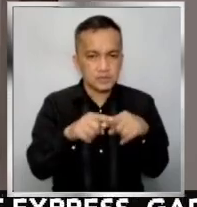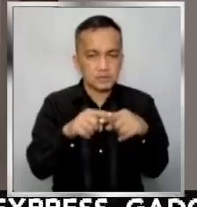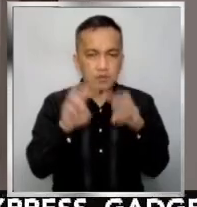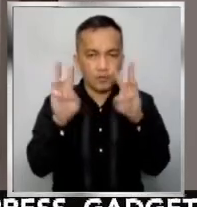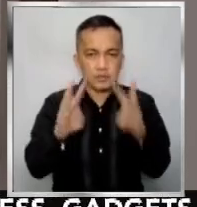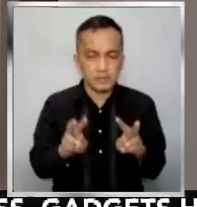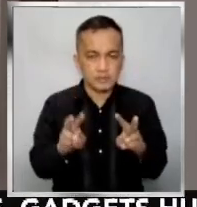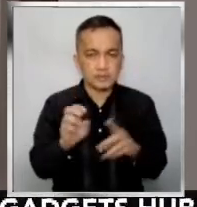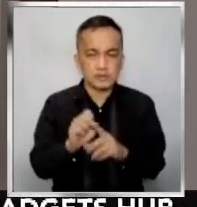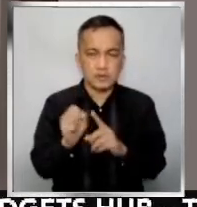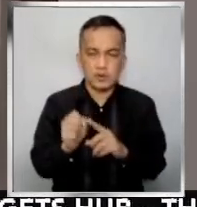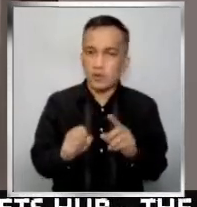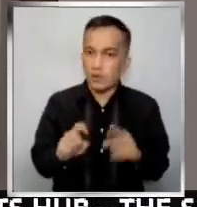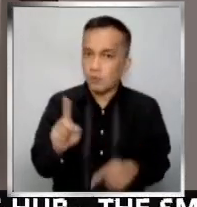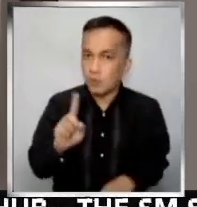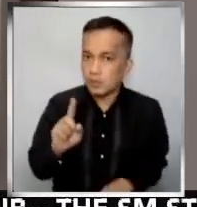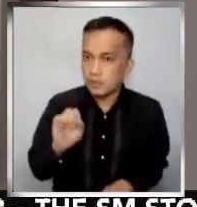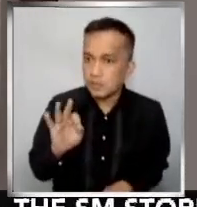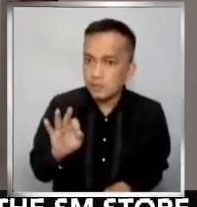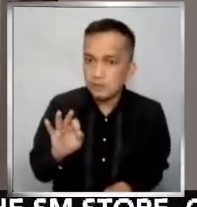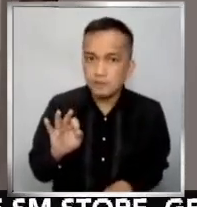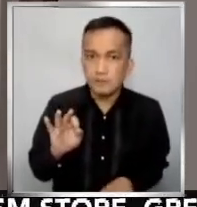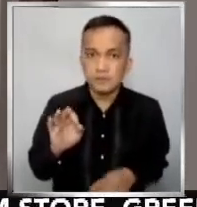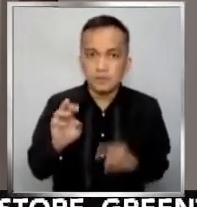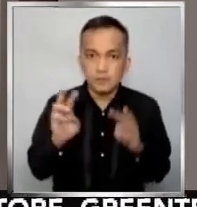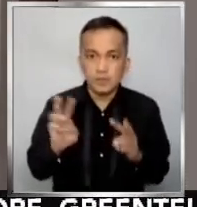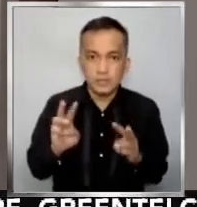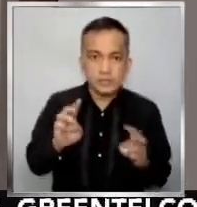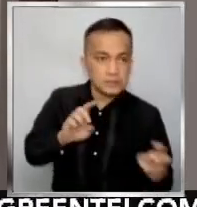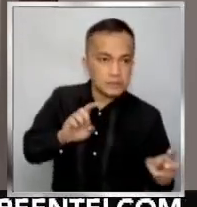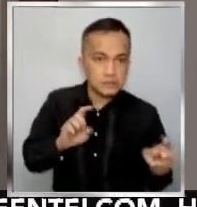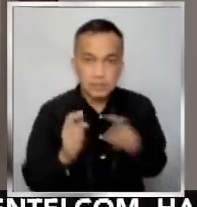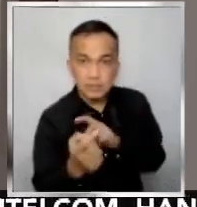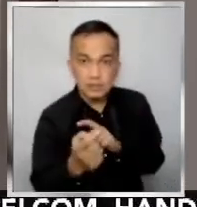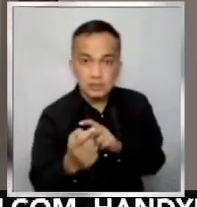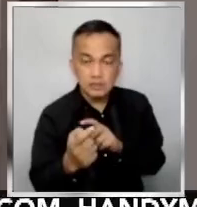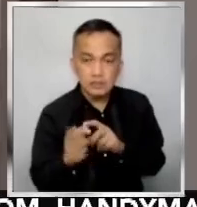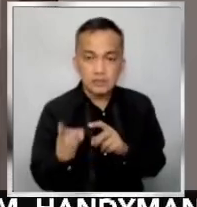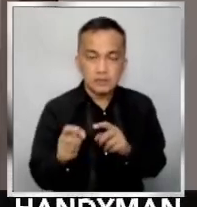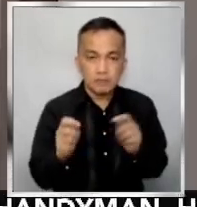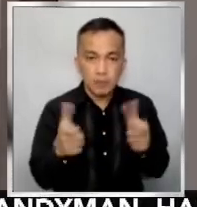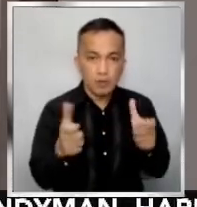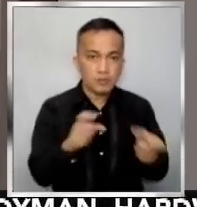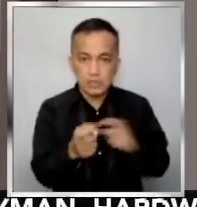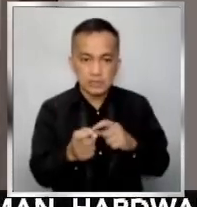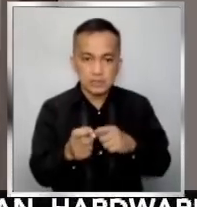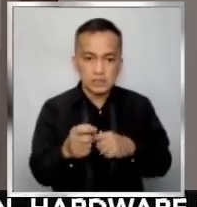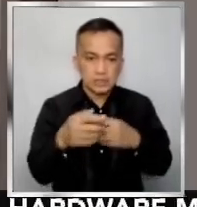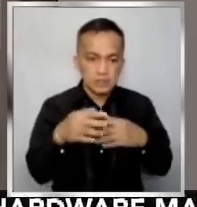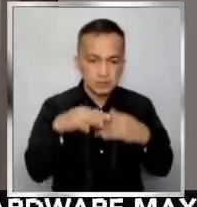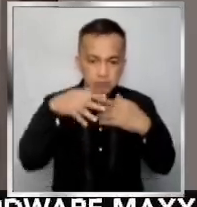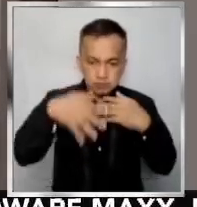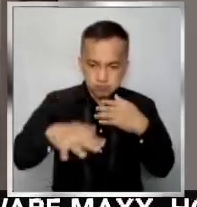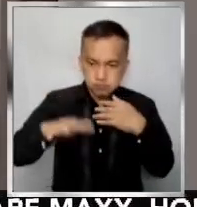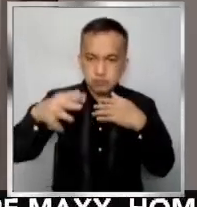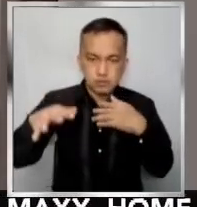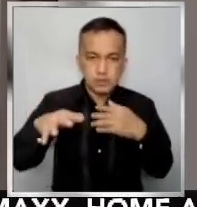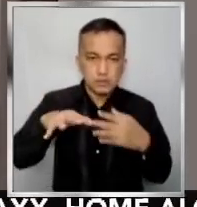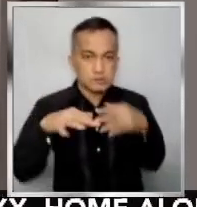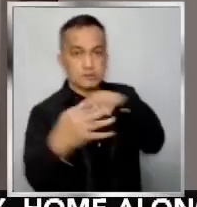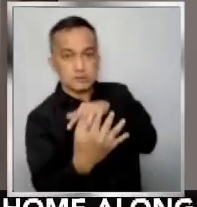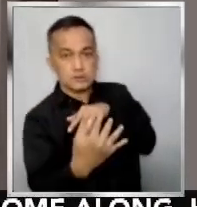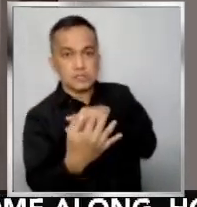What if the weather nag-reverse, nag-change and the current change? most likely it will